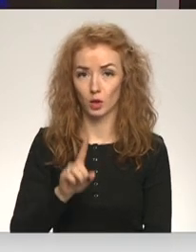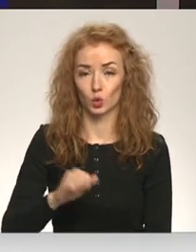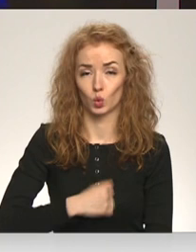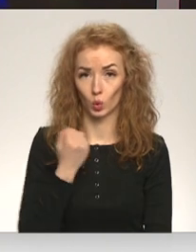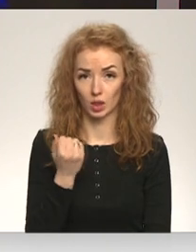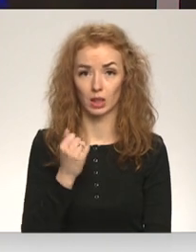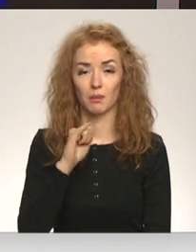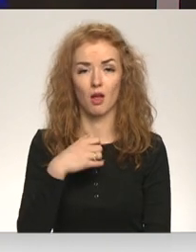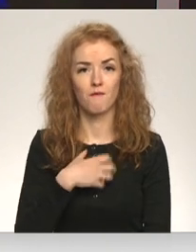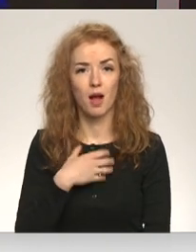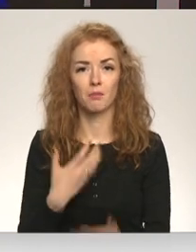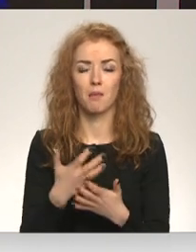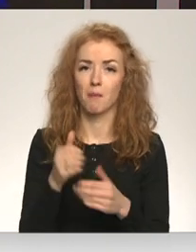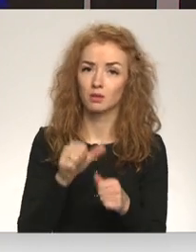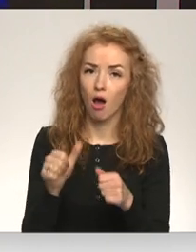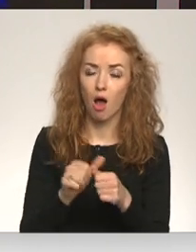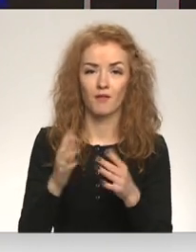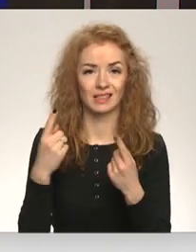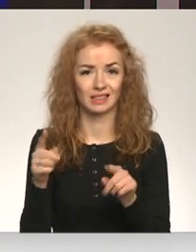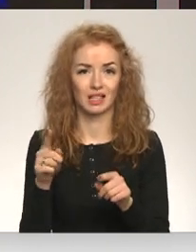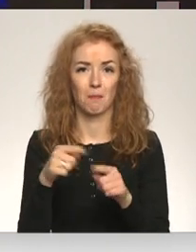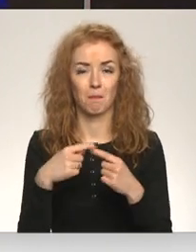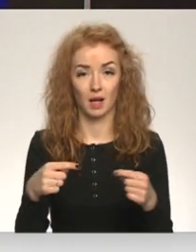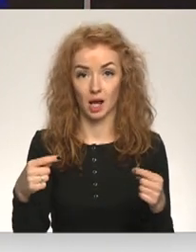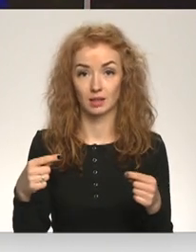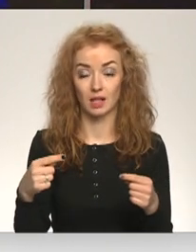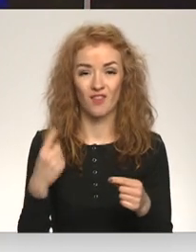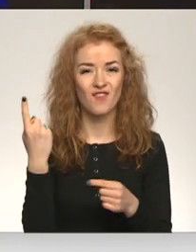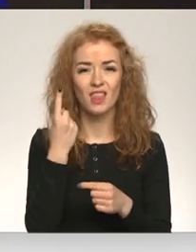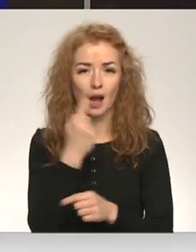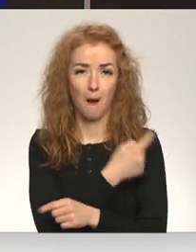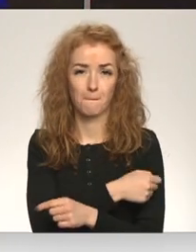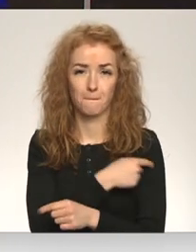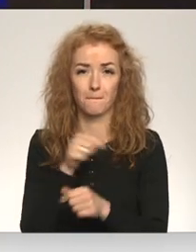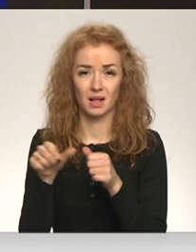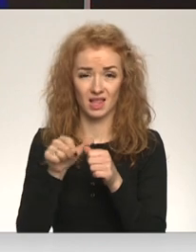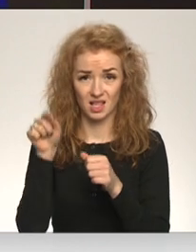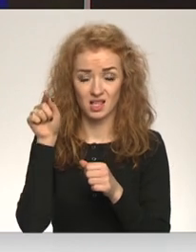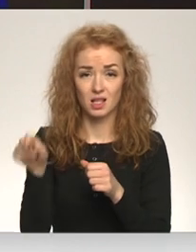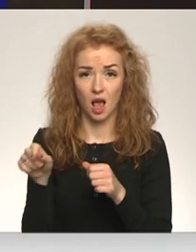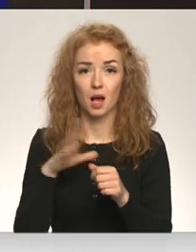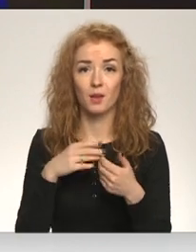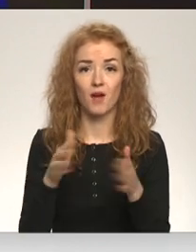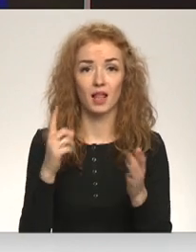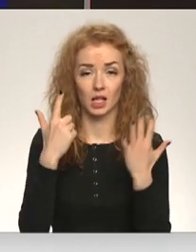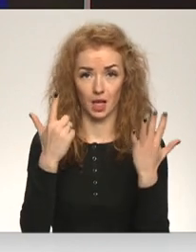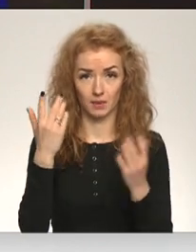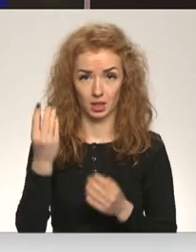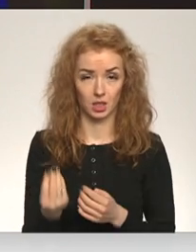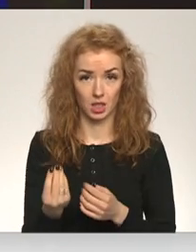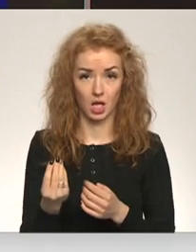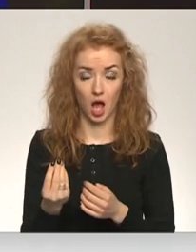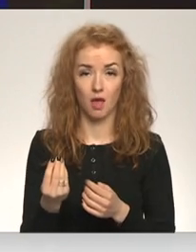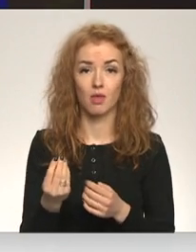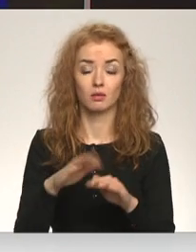nepieciešams zāles vai citas medicīnas preces. Ciema vienīga aptieka 3 nedēļu laikā ir bijusi atvērta 1-7 dienas. Galvenais iemesls